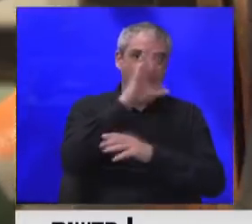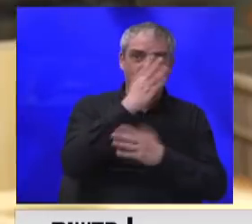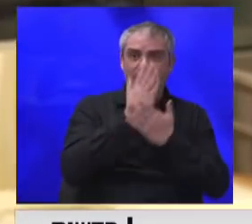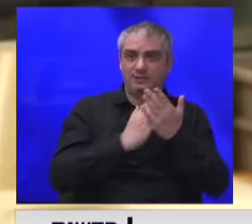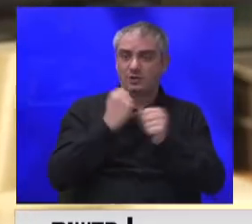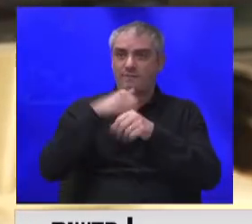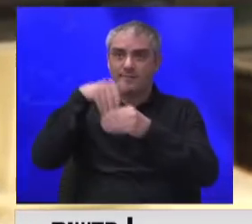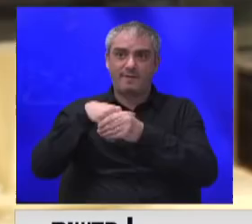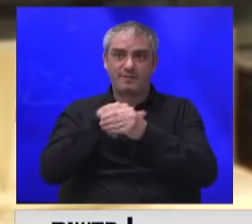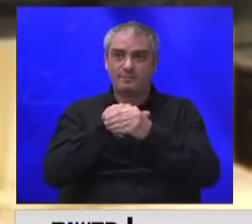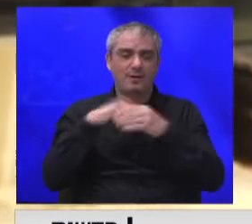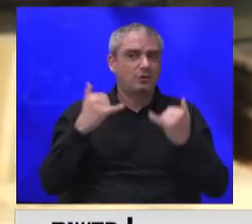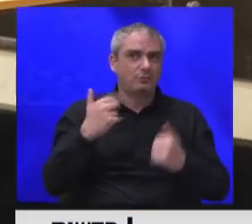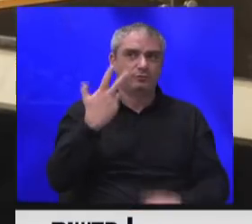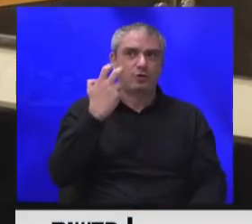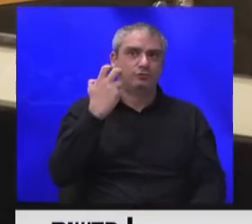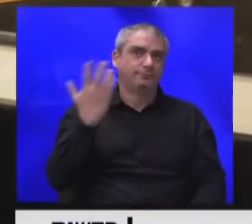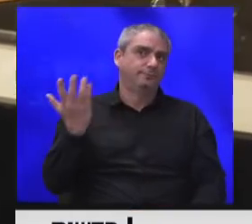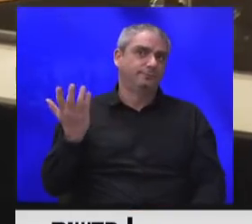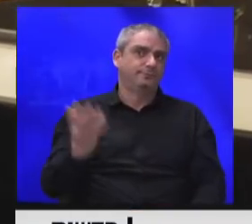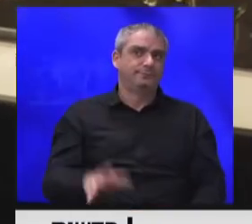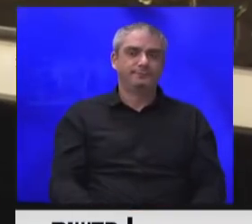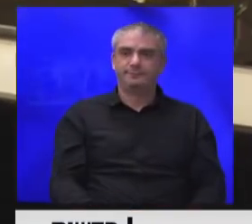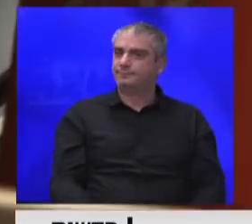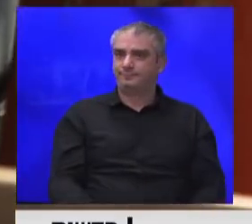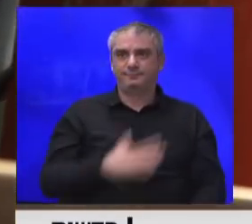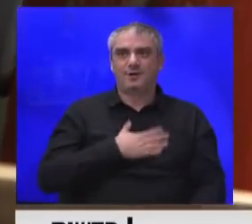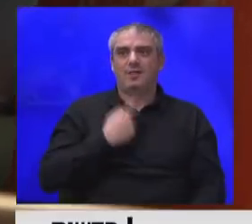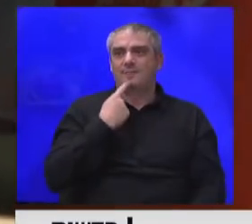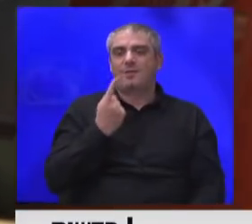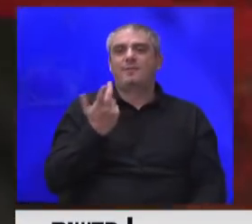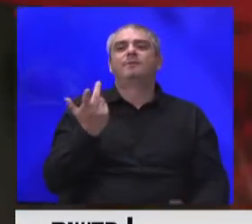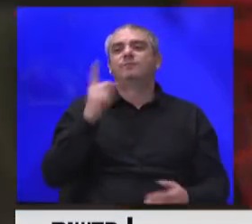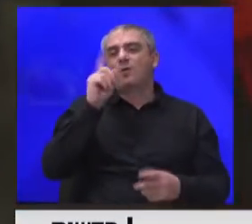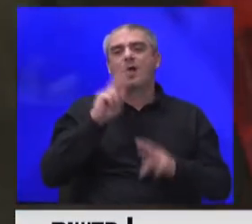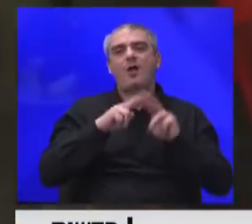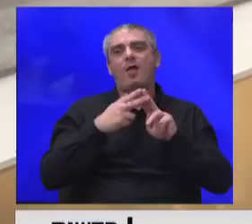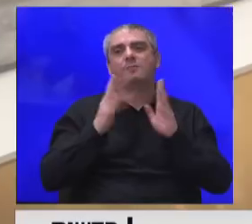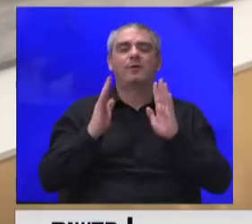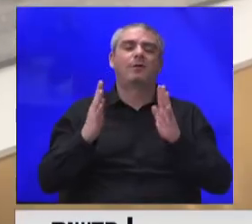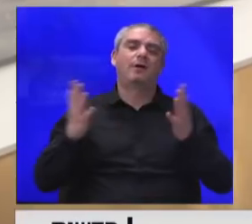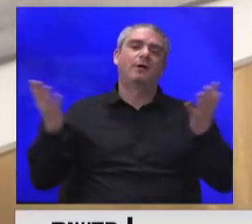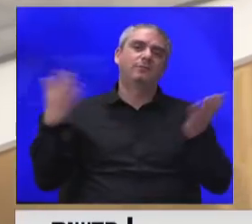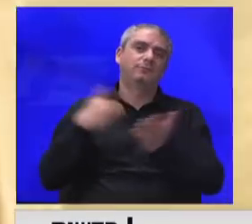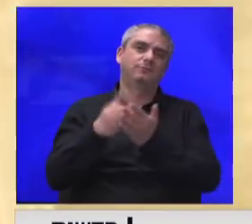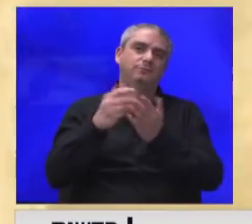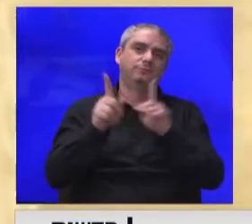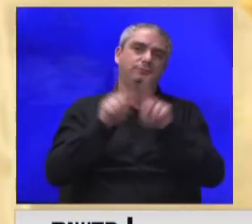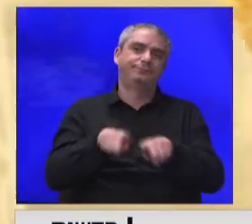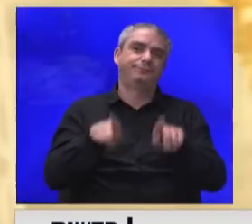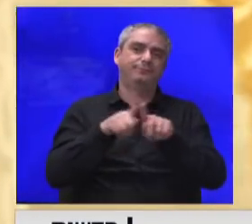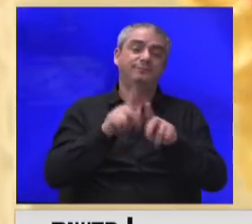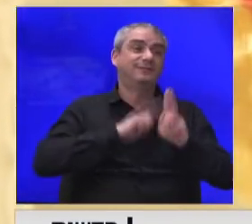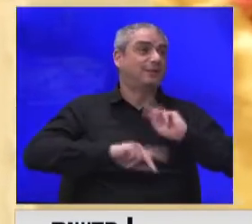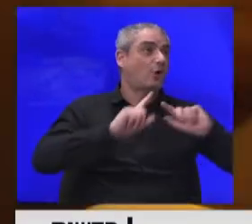עובדים בפנים. והיום? 30. לא נעים לומר, אבל כנראה עולם כמנהגו נוהג, צרות